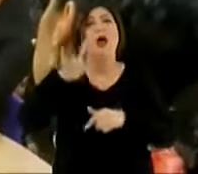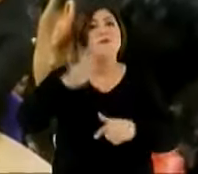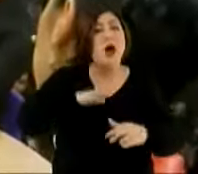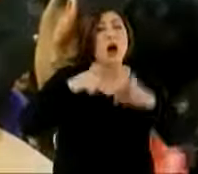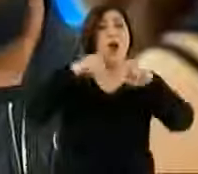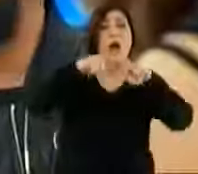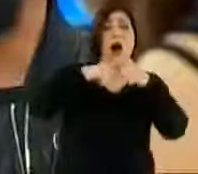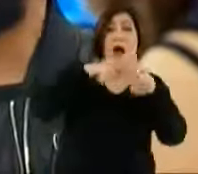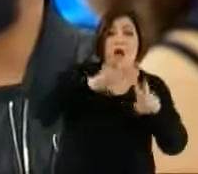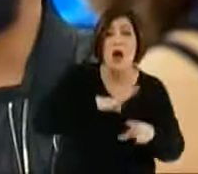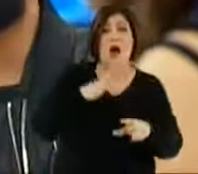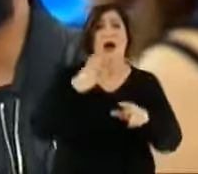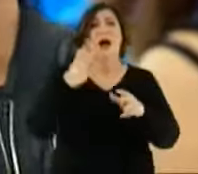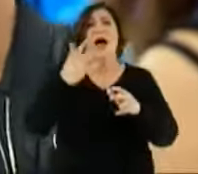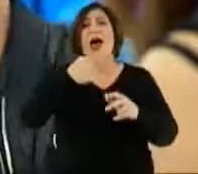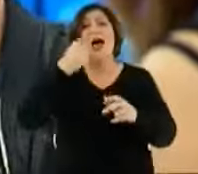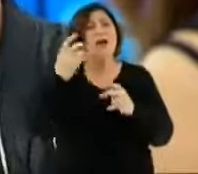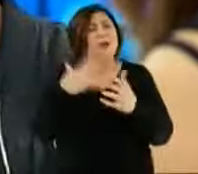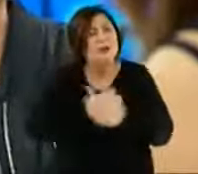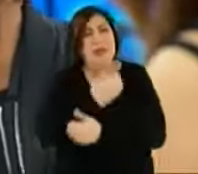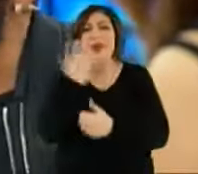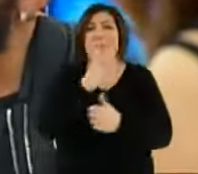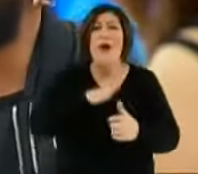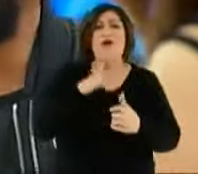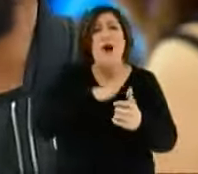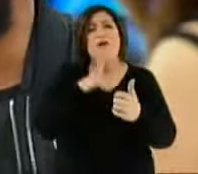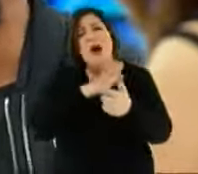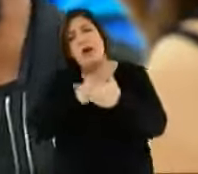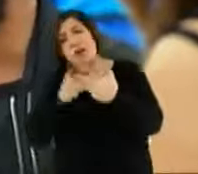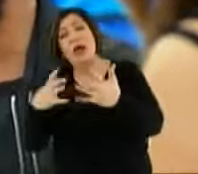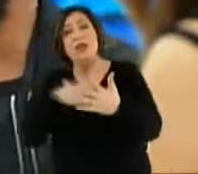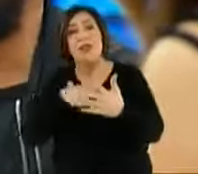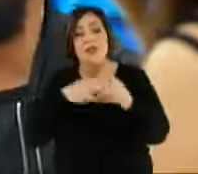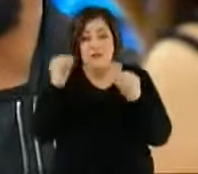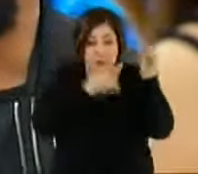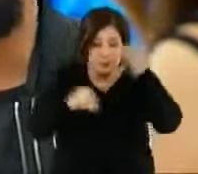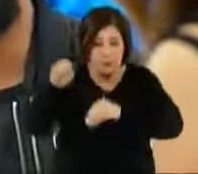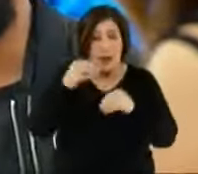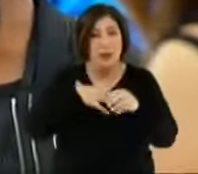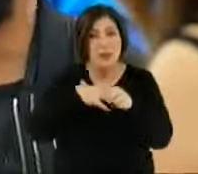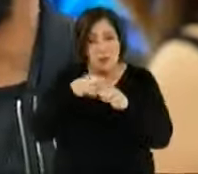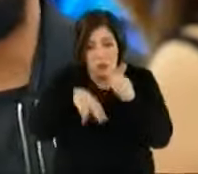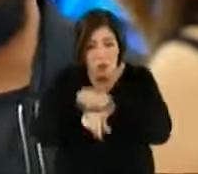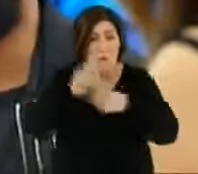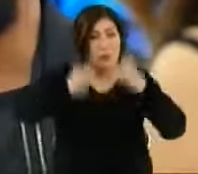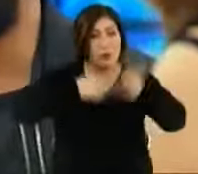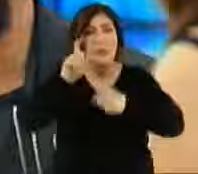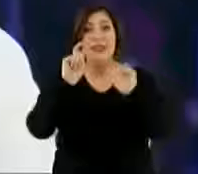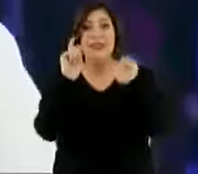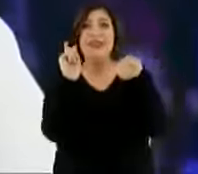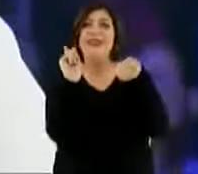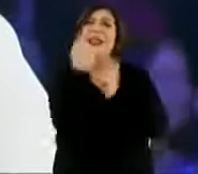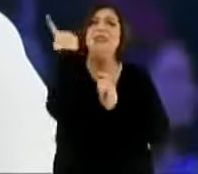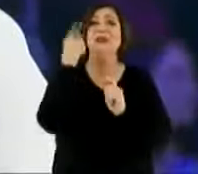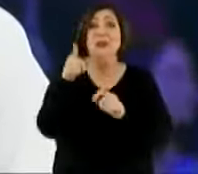raga var, işte arabesk var, yani baroğlu var. Yani onun içinde kendi formüllerimi ve metotlarımı bulup değişik bir ama şekilde. Ama bunu